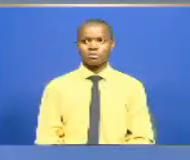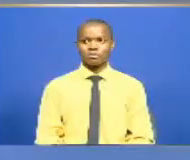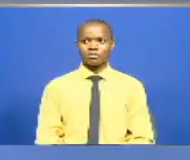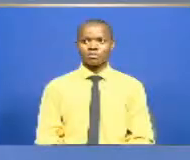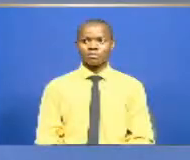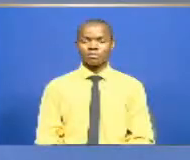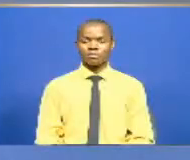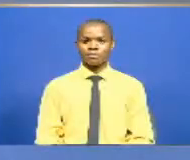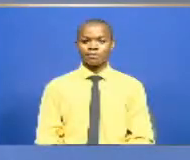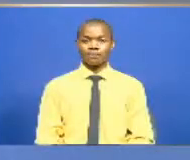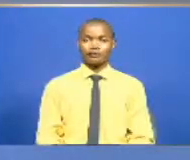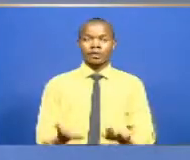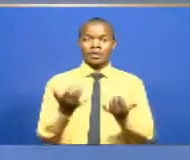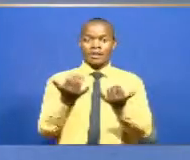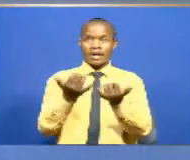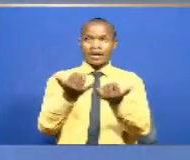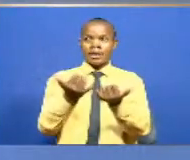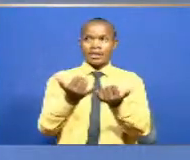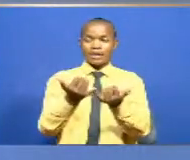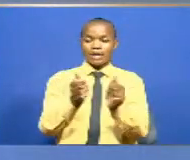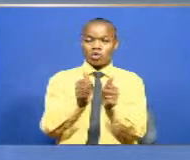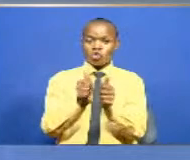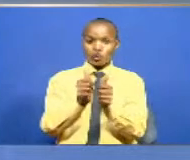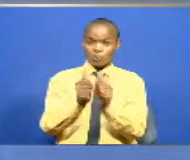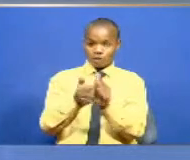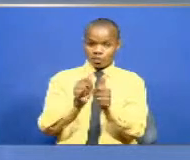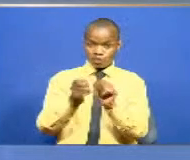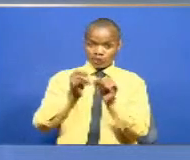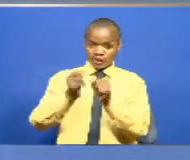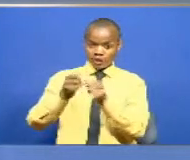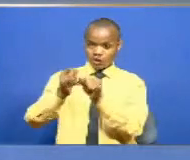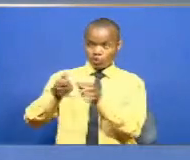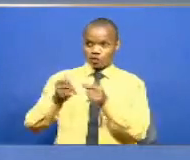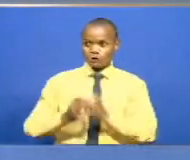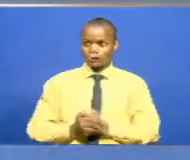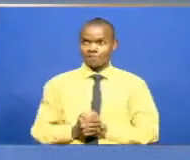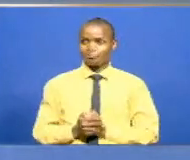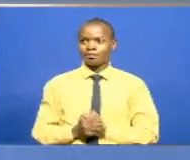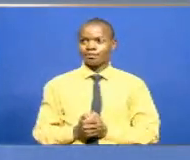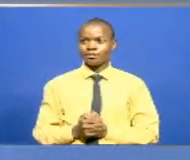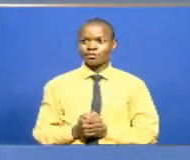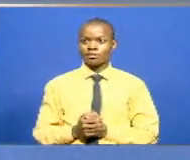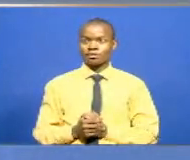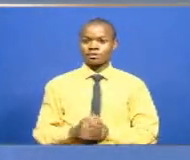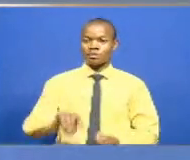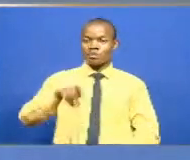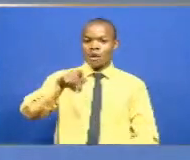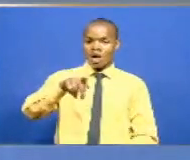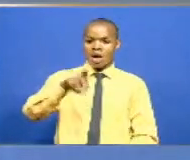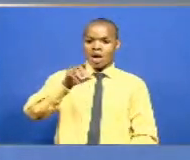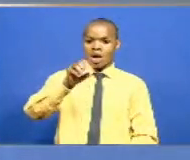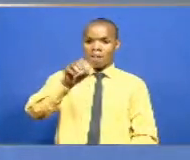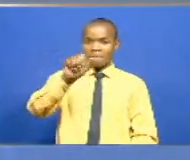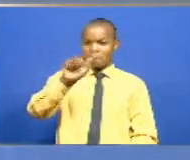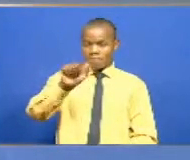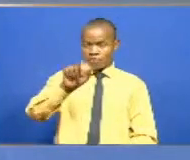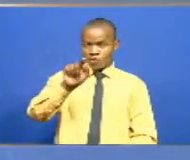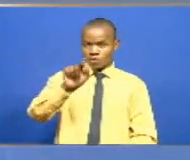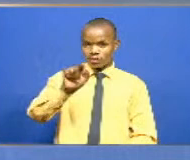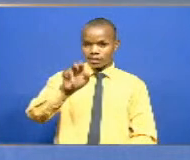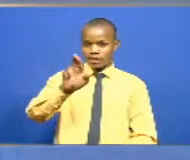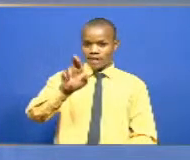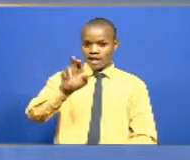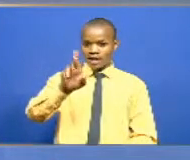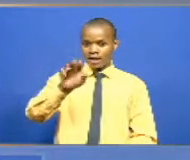Haya mtazamaji, sasa tu angazie ya sporti. Timu ya Posta Rangers inayoshiriki ligi kuu humu